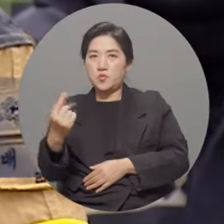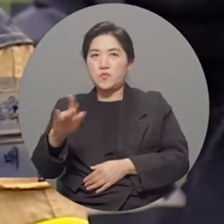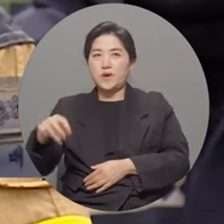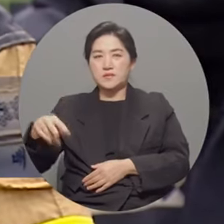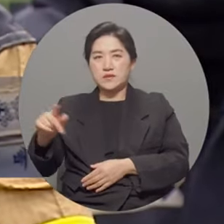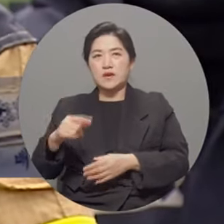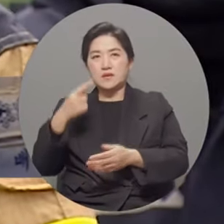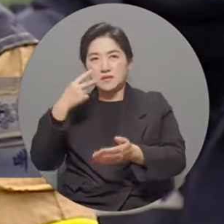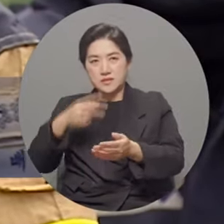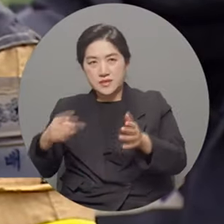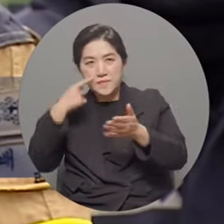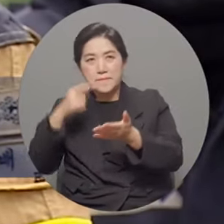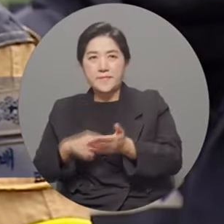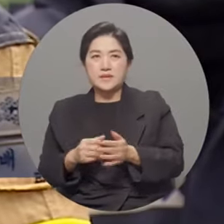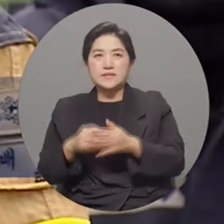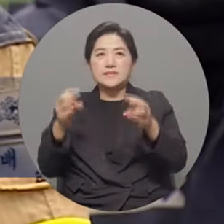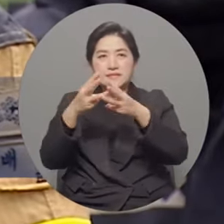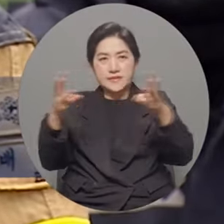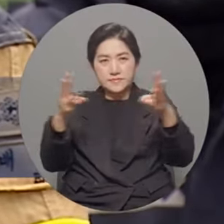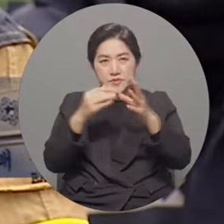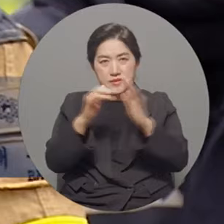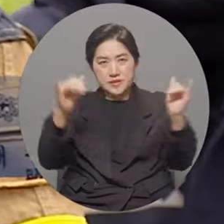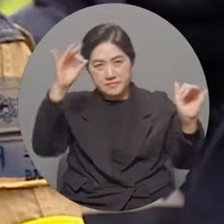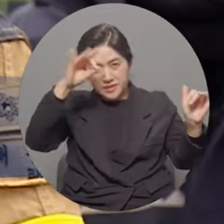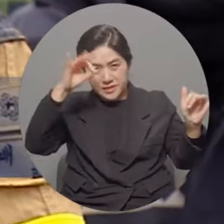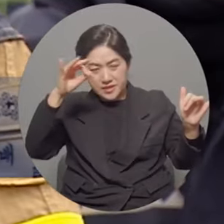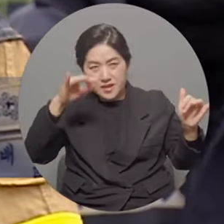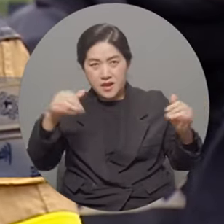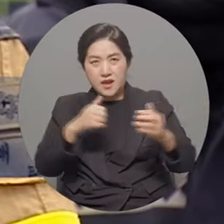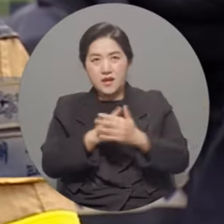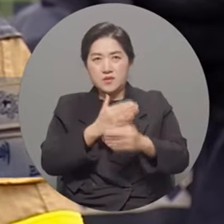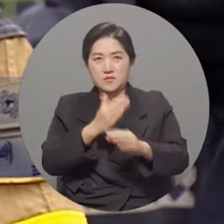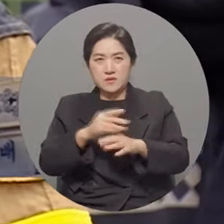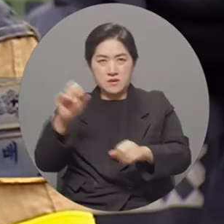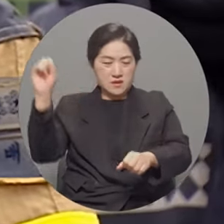3층 부근에서 검색을 하던 중에 급격히